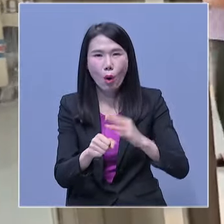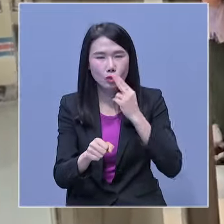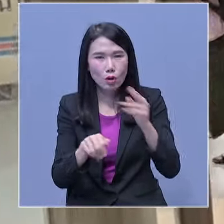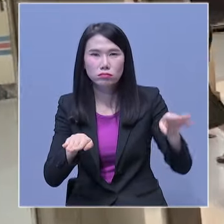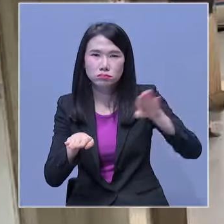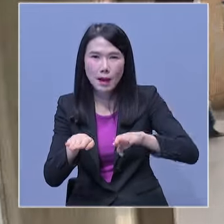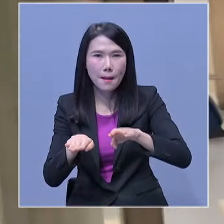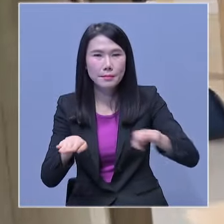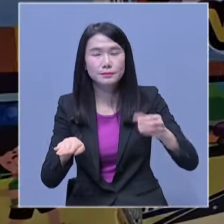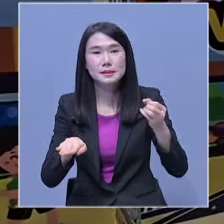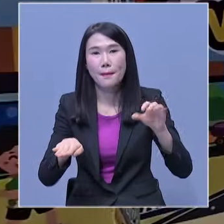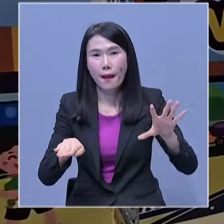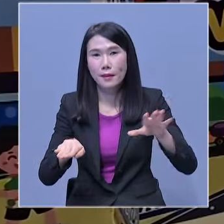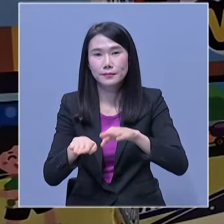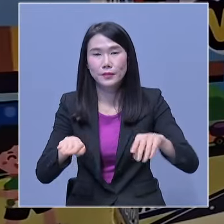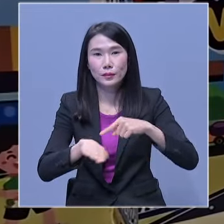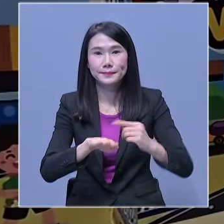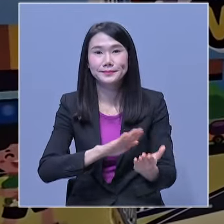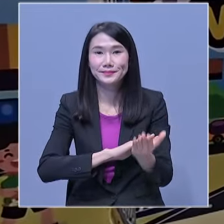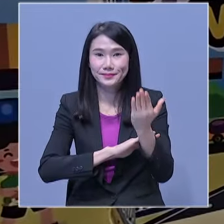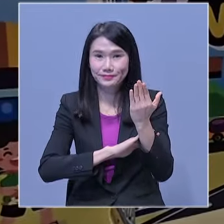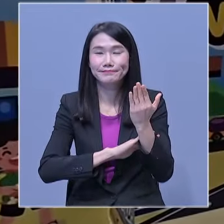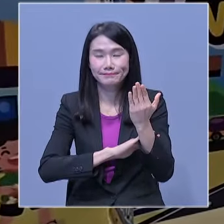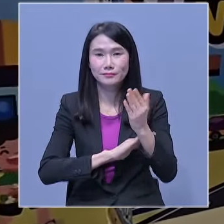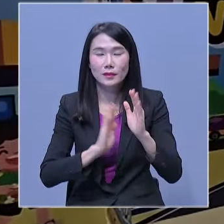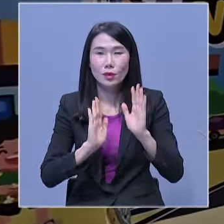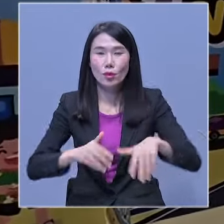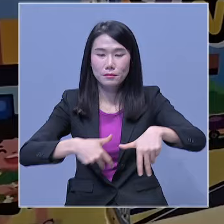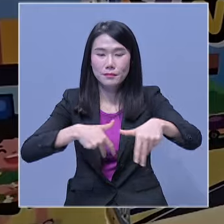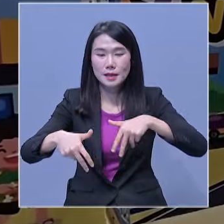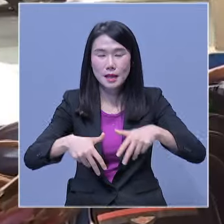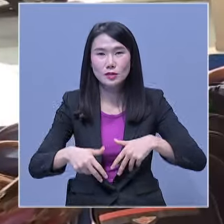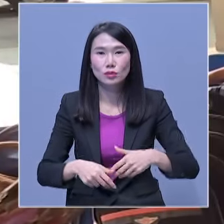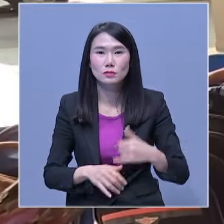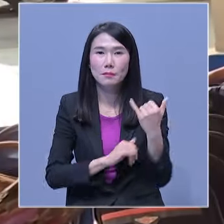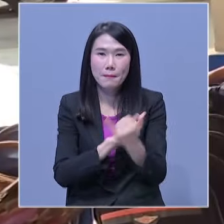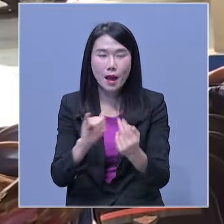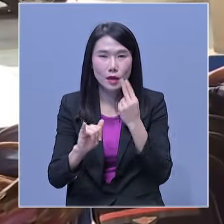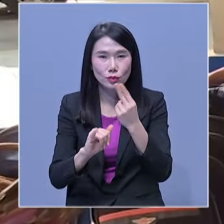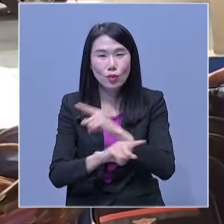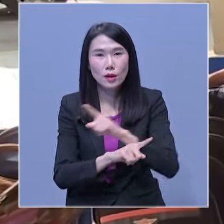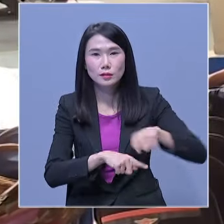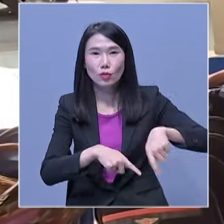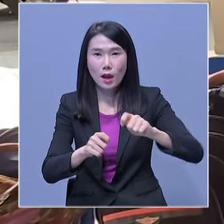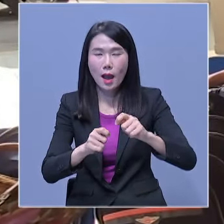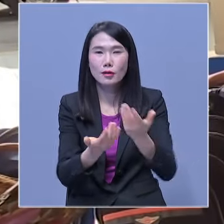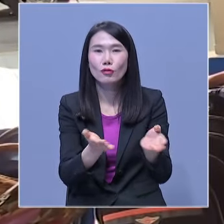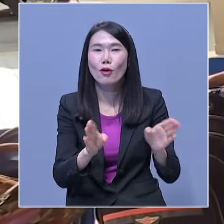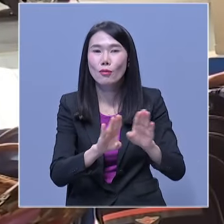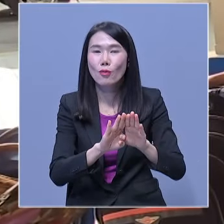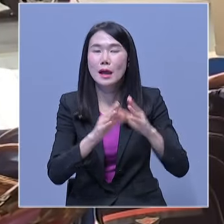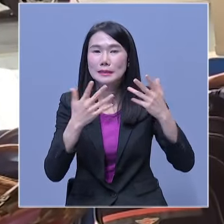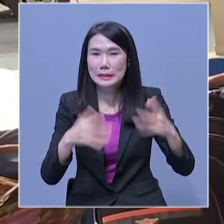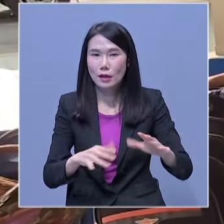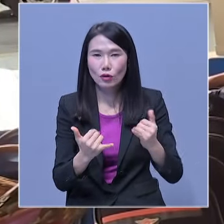เพิ่มอีก 15คันนะครับตั้งแต่เช้าที่ผ่านมาก็มีประชาชนเดินทางกลับภูมิลำเนาไปฉลองเทศกาลสงกรานต์กับครอบครัว